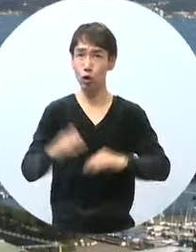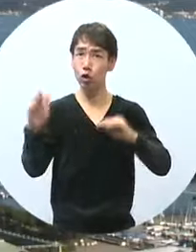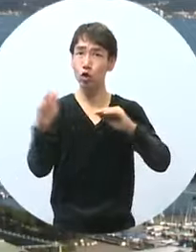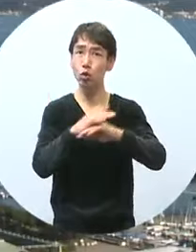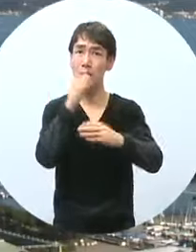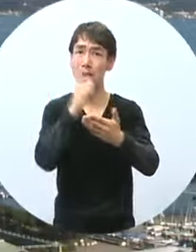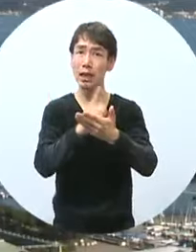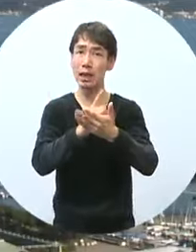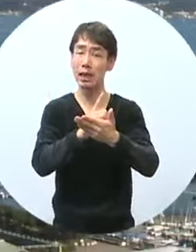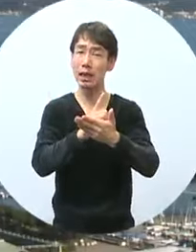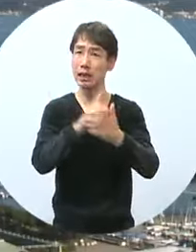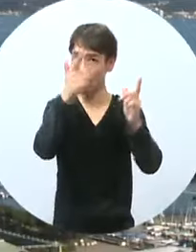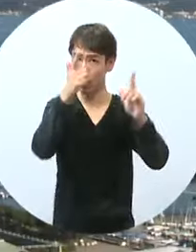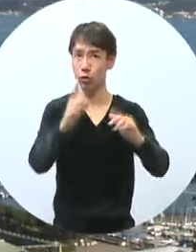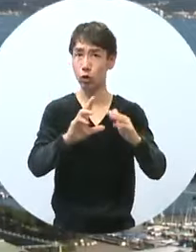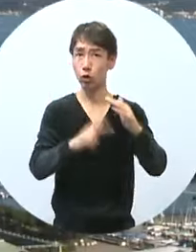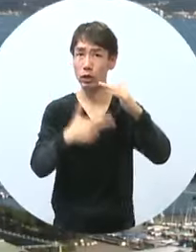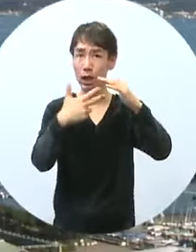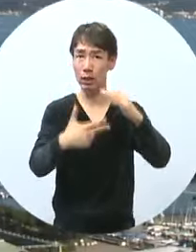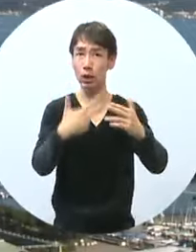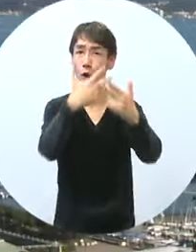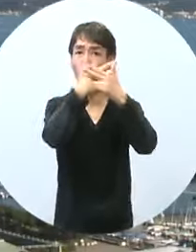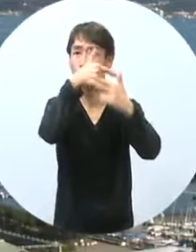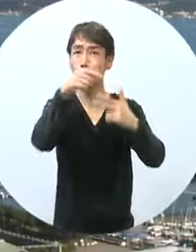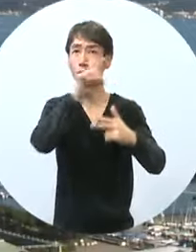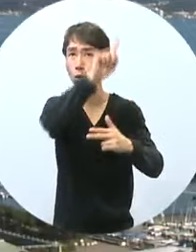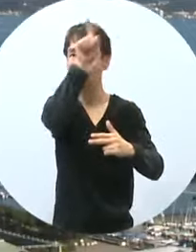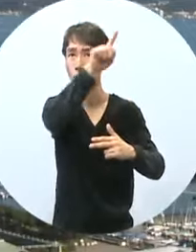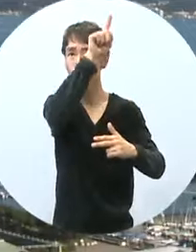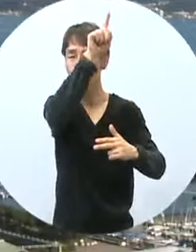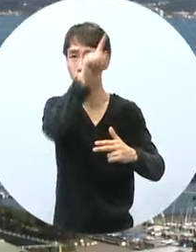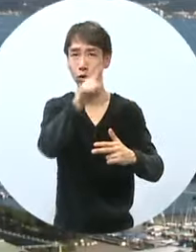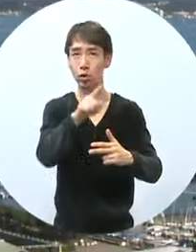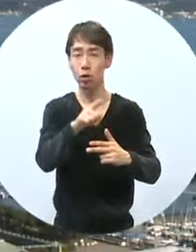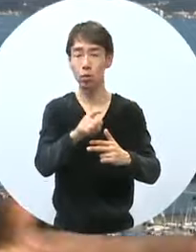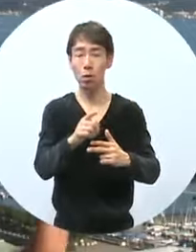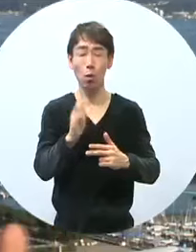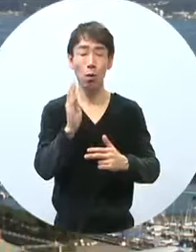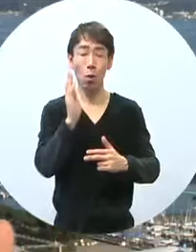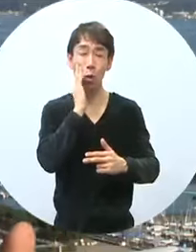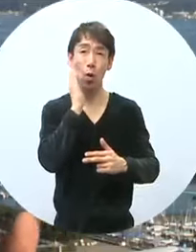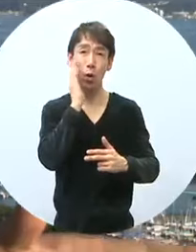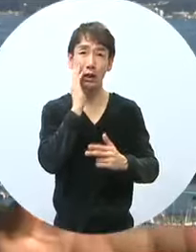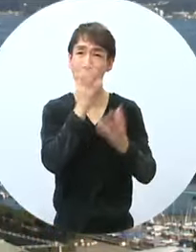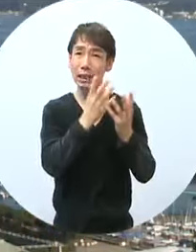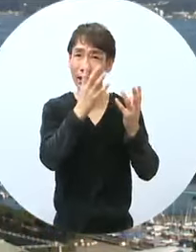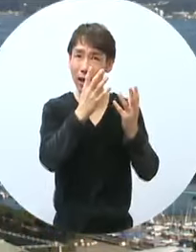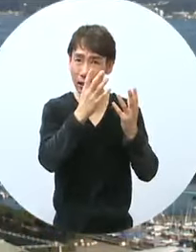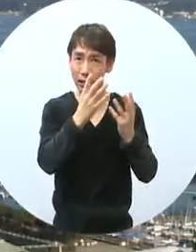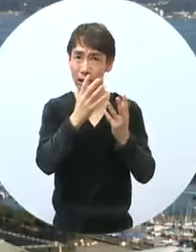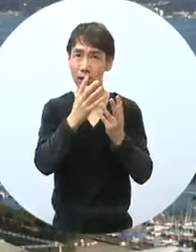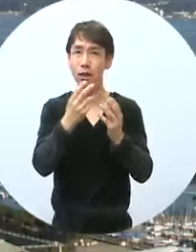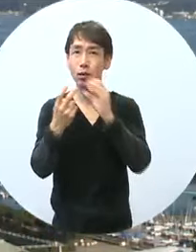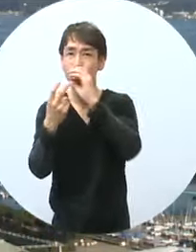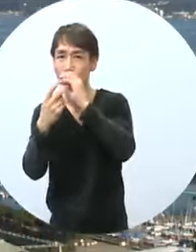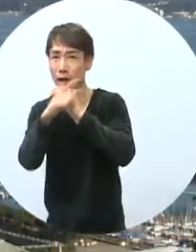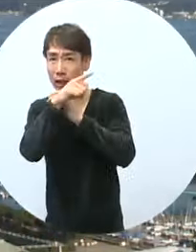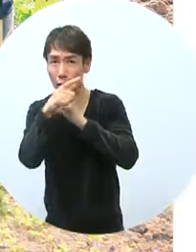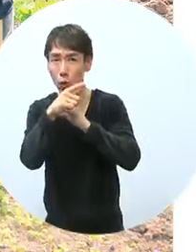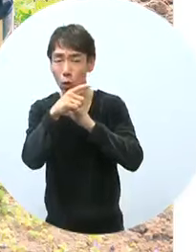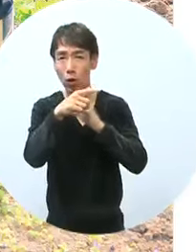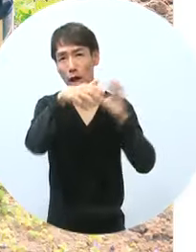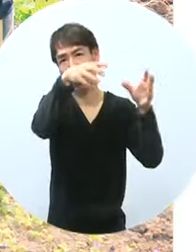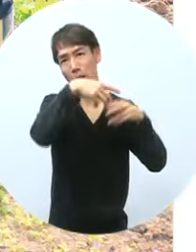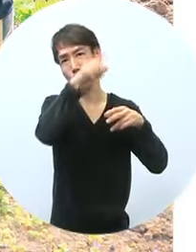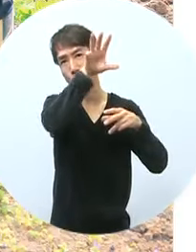て、藤沢の北部に行くとですね、美味しい農産物が取れる、大地が広がっております。で、実は僕はそこで鶴農園という畑